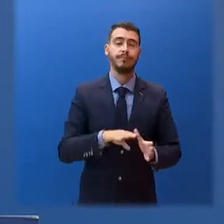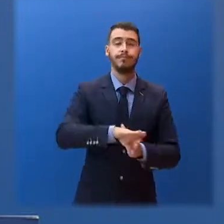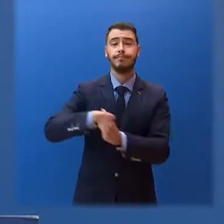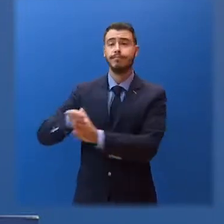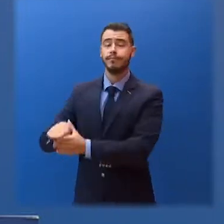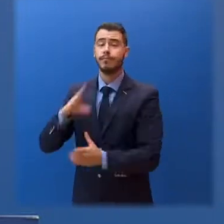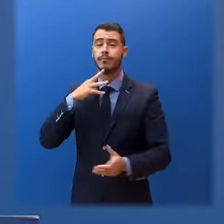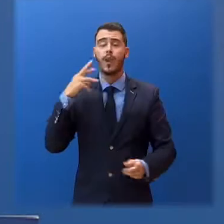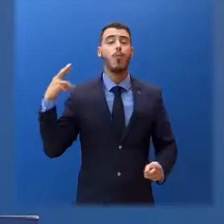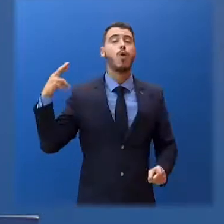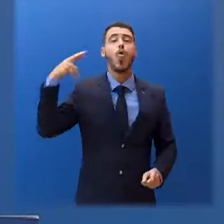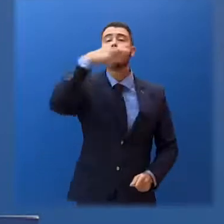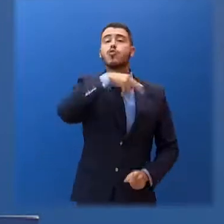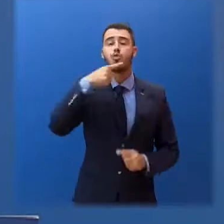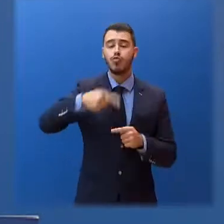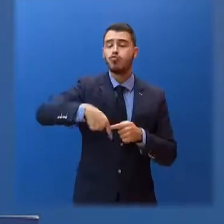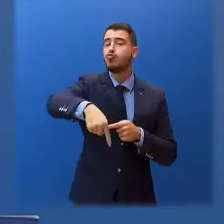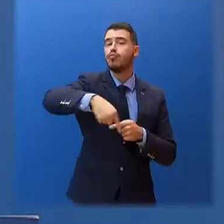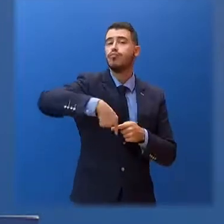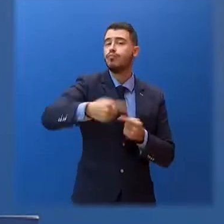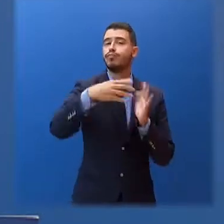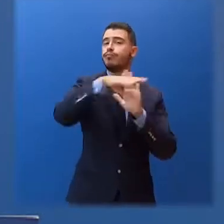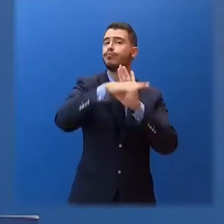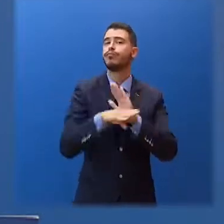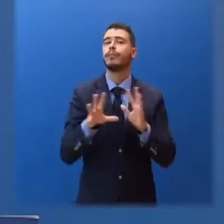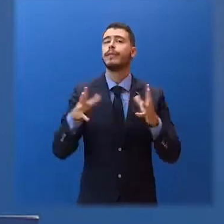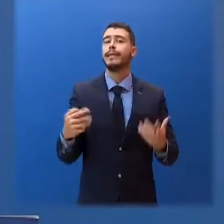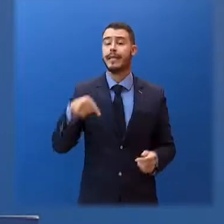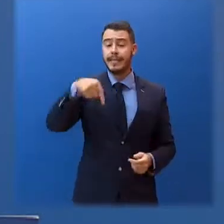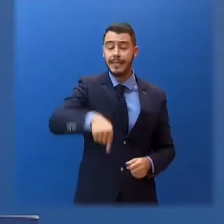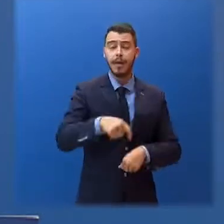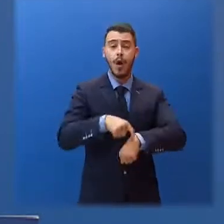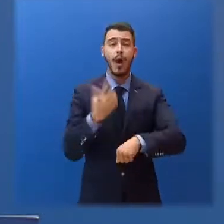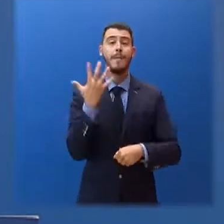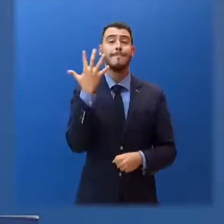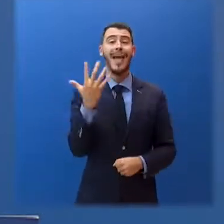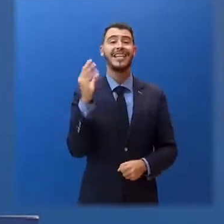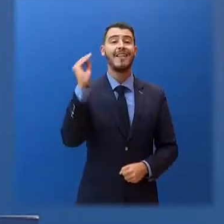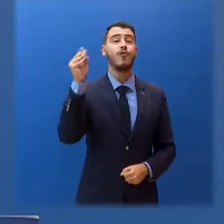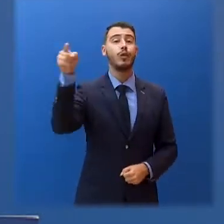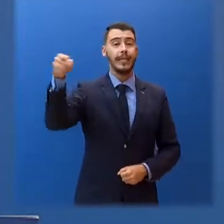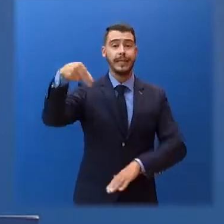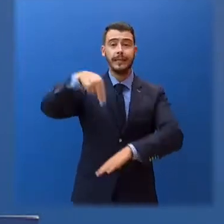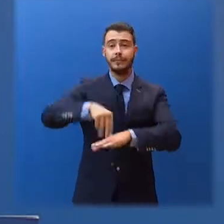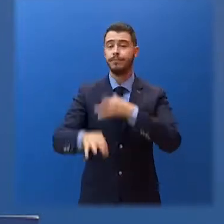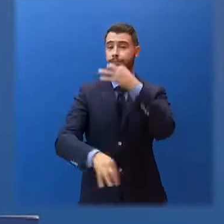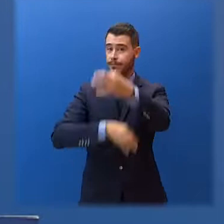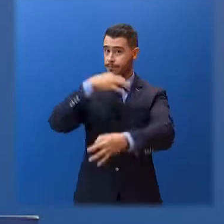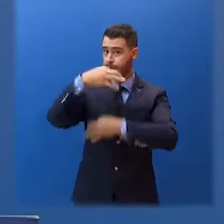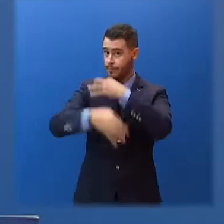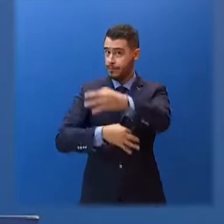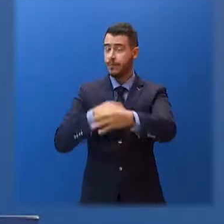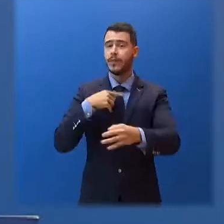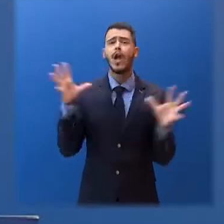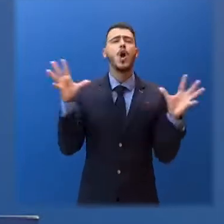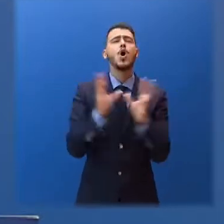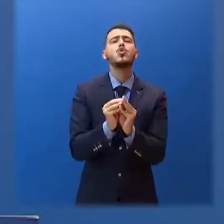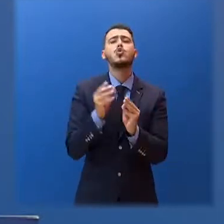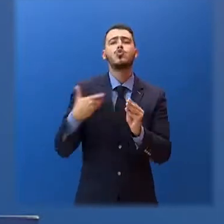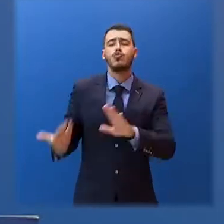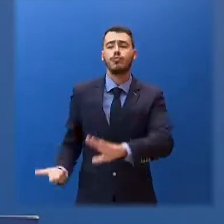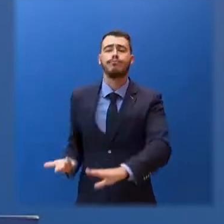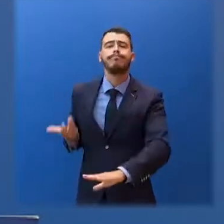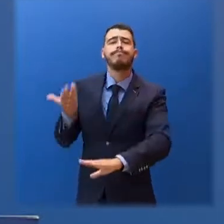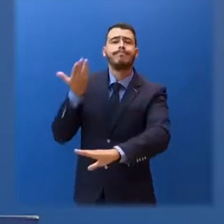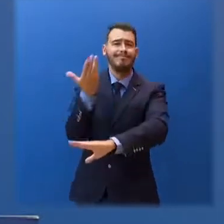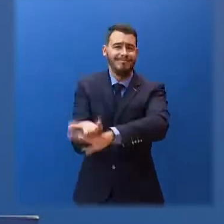Πρωθυπουργού, ο Πρωθυπουργός θα μιλήσει σήμερα στις 5 στη Βουλή, στο πλαίσιο της συζήτησης προημερησίας διατάξεως, που θα διεξαχθεί